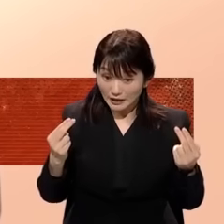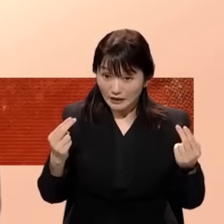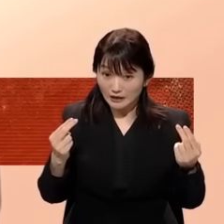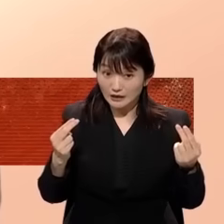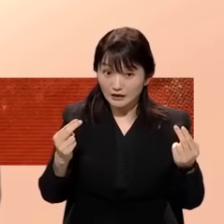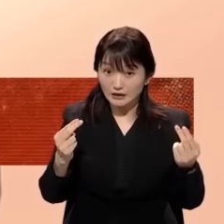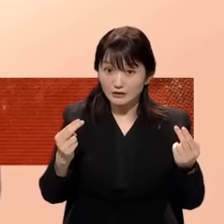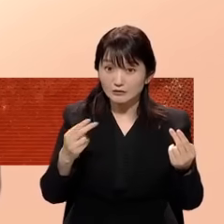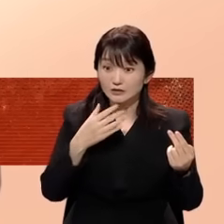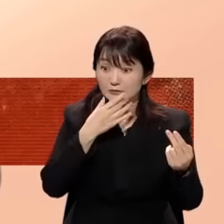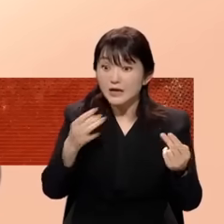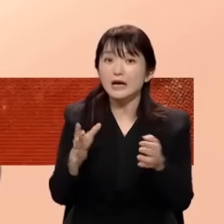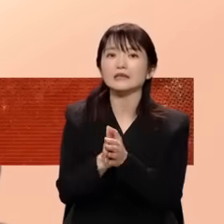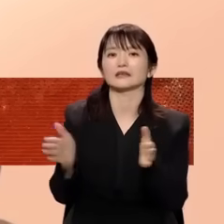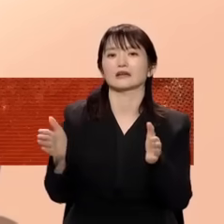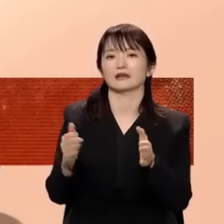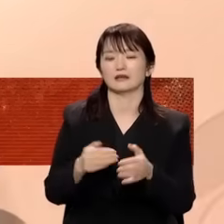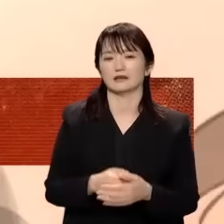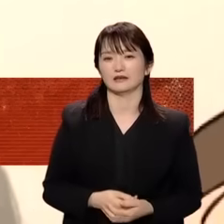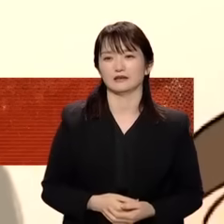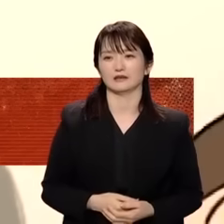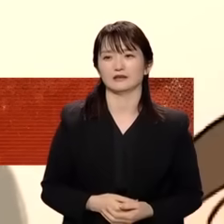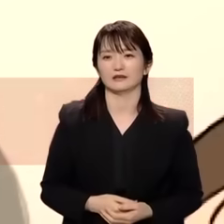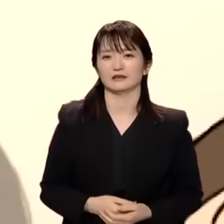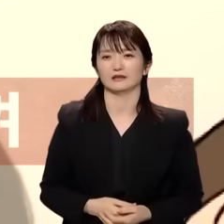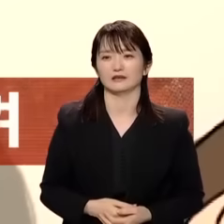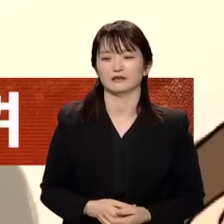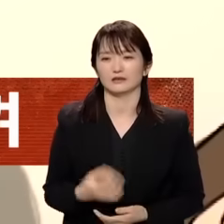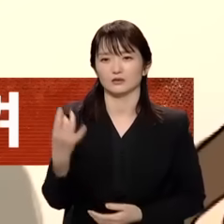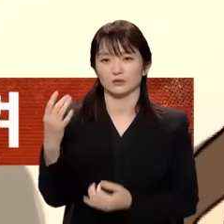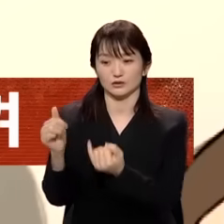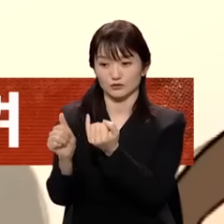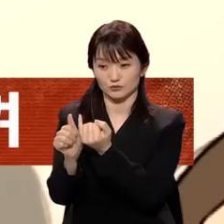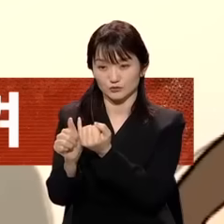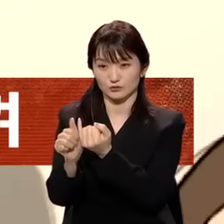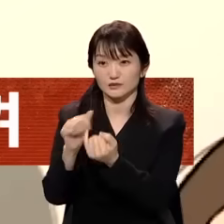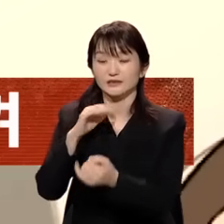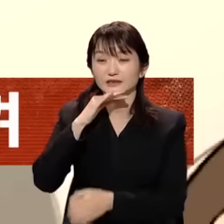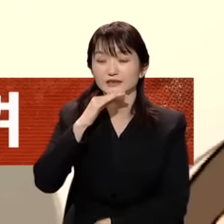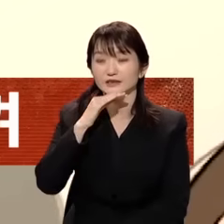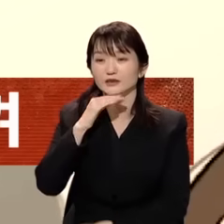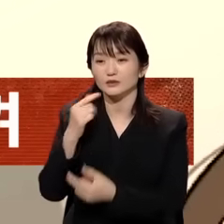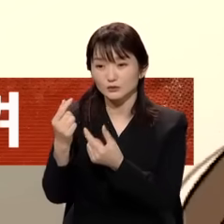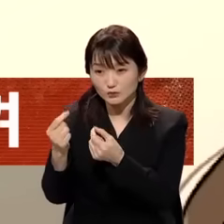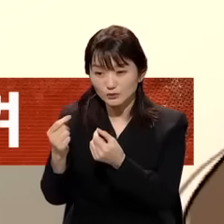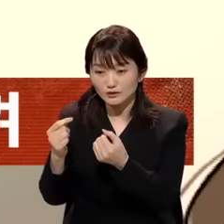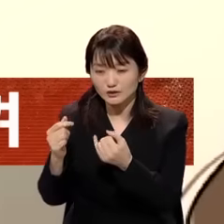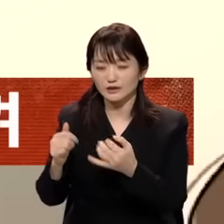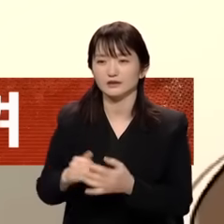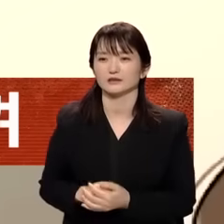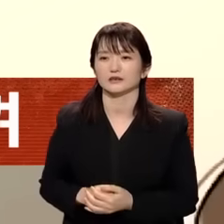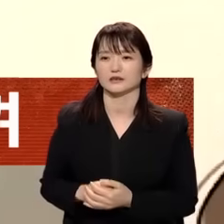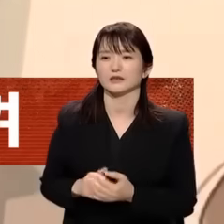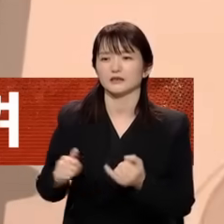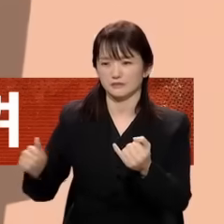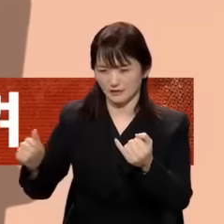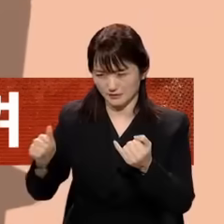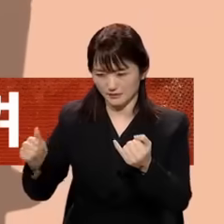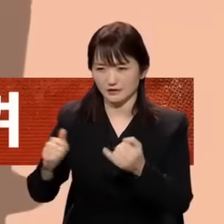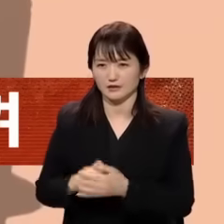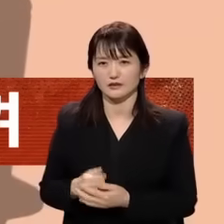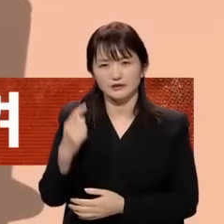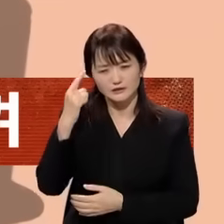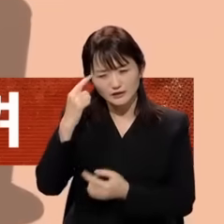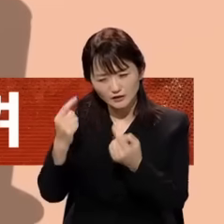불행이 시작이 되죠 그래서 이제 원래이 부부 같은 경우는 동갑내기 맞 버렸는데 임신이 예상보다 일찍 됐고 임신